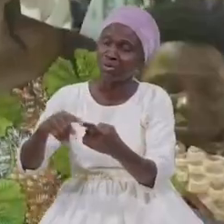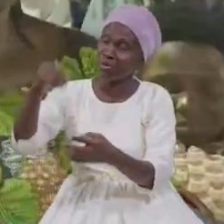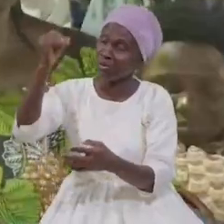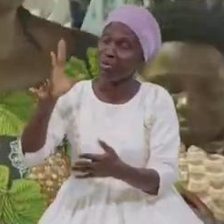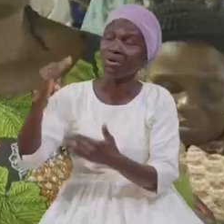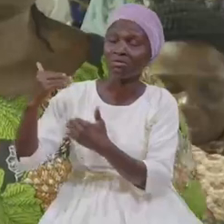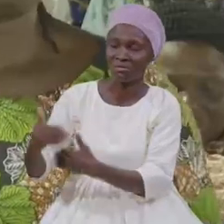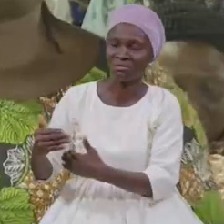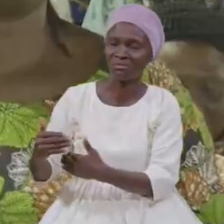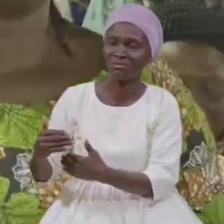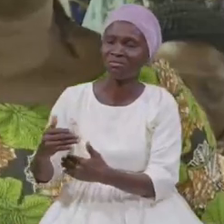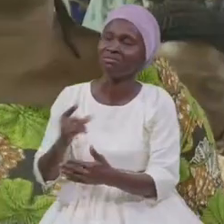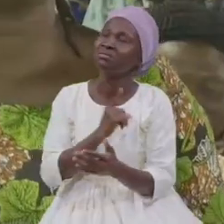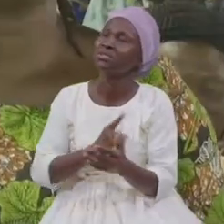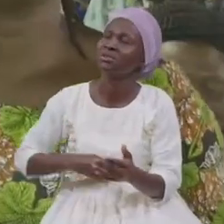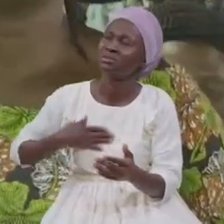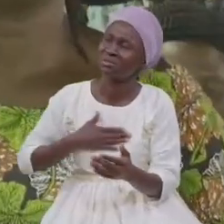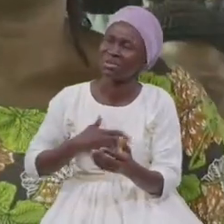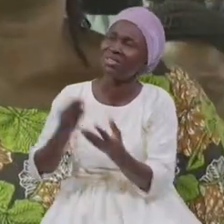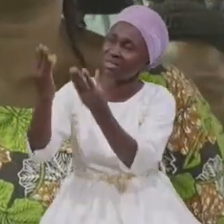Et accorde-moi la grâce, Seigneur,